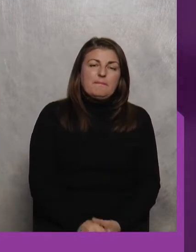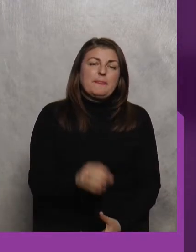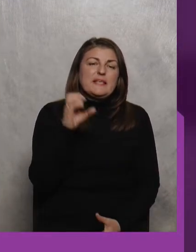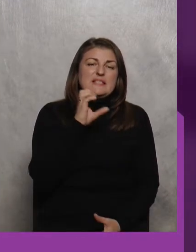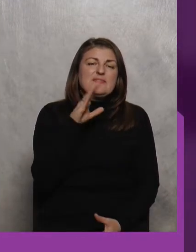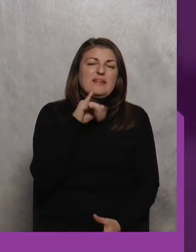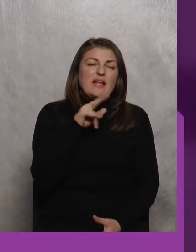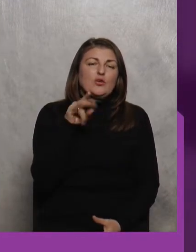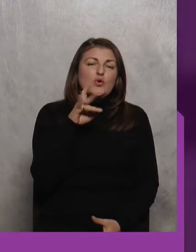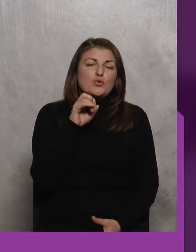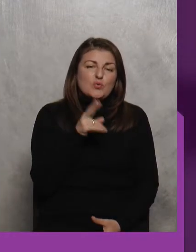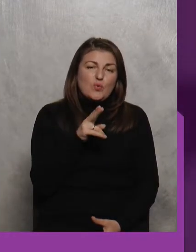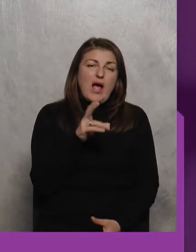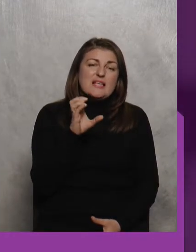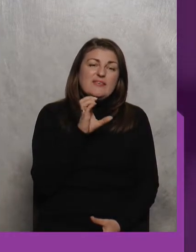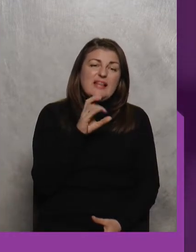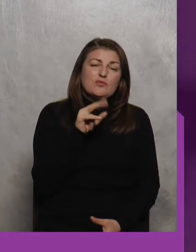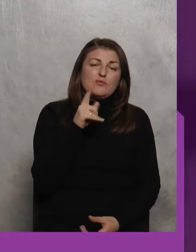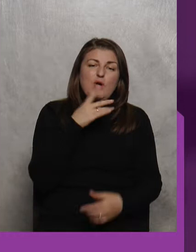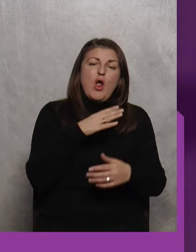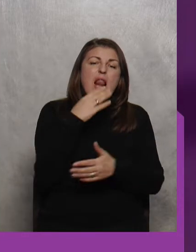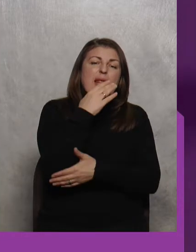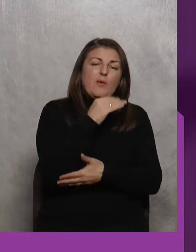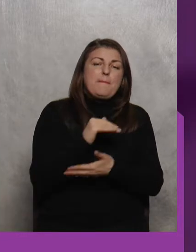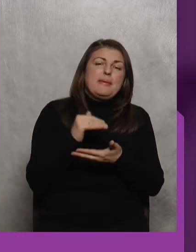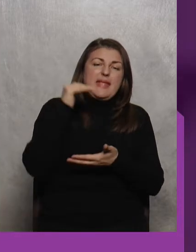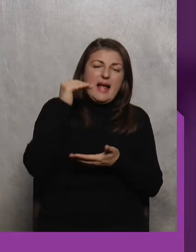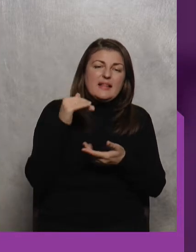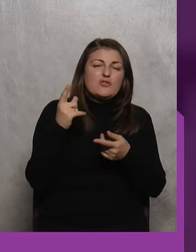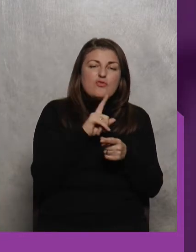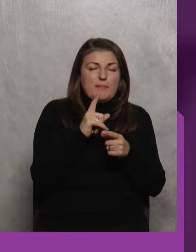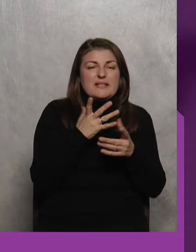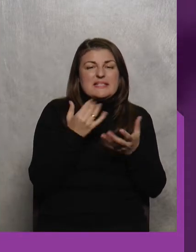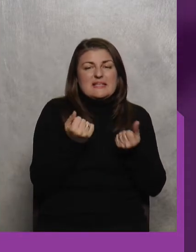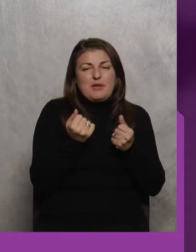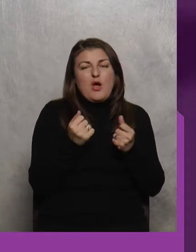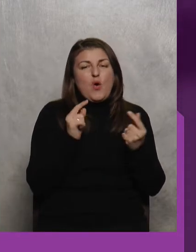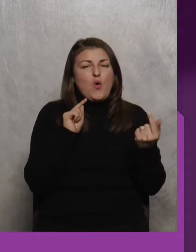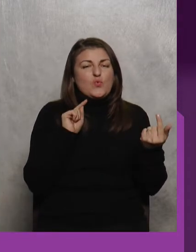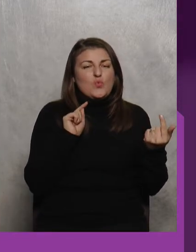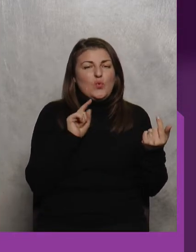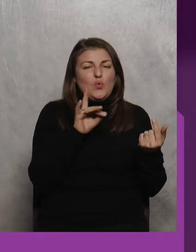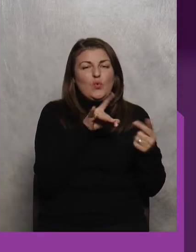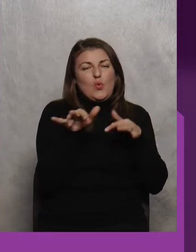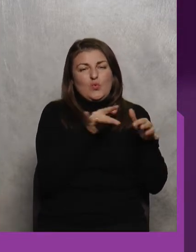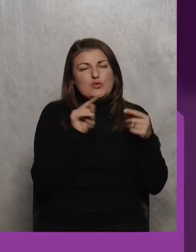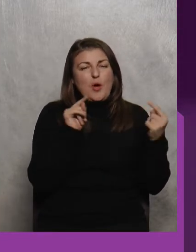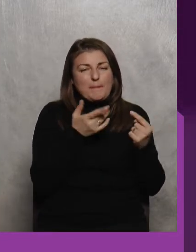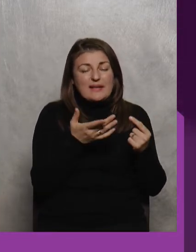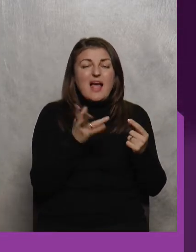Світлану Дроздюк. Але Світлана Дроздюк навіть підняла лікоть для того, щоб стримати рух суперниці.